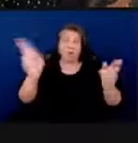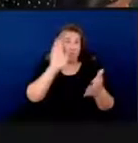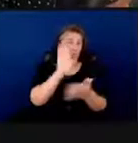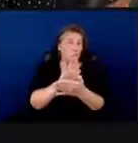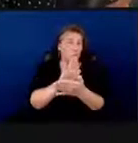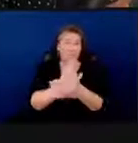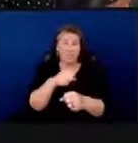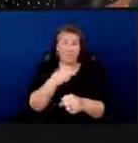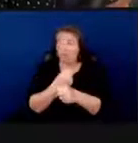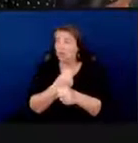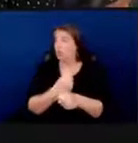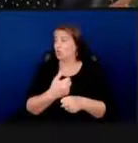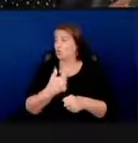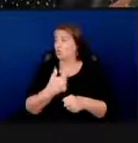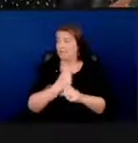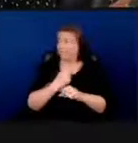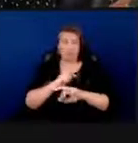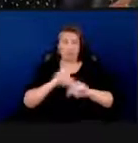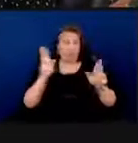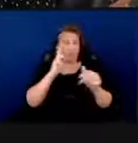إليها.